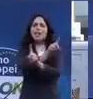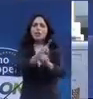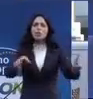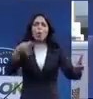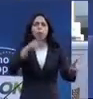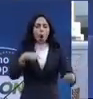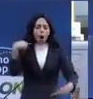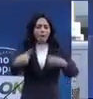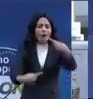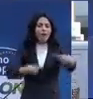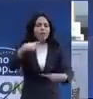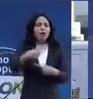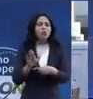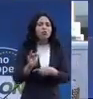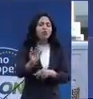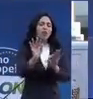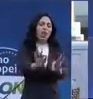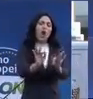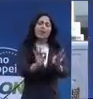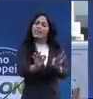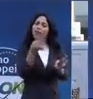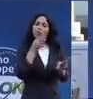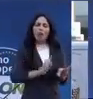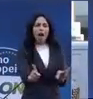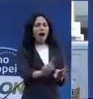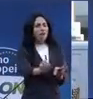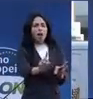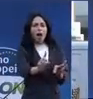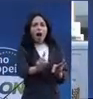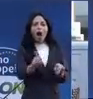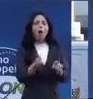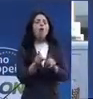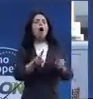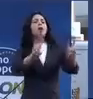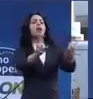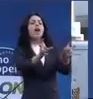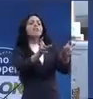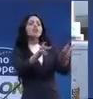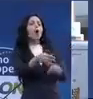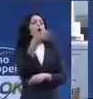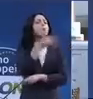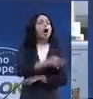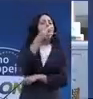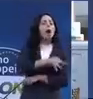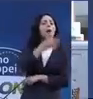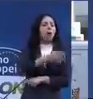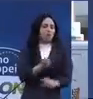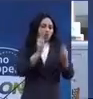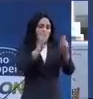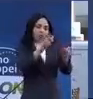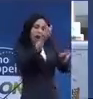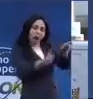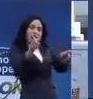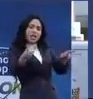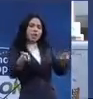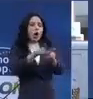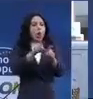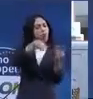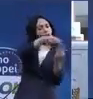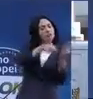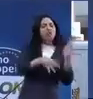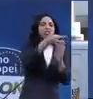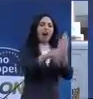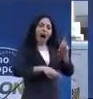a quello che noi vediamo tutti i giorni all'andare in trasmissioni televisive dove non c'è un giornalista che si legge un dato un